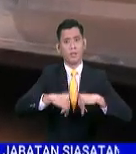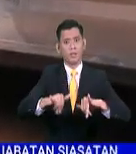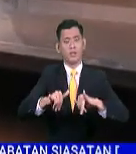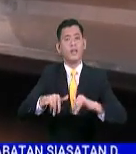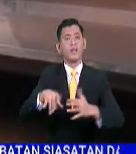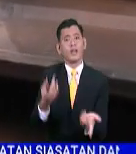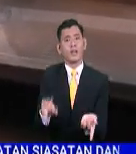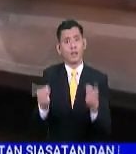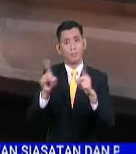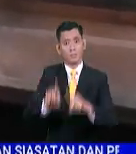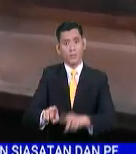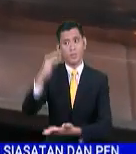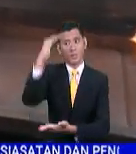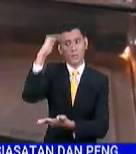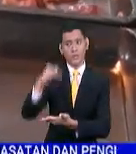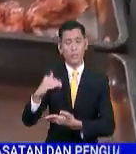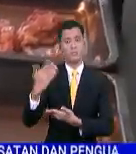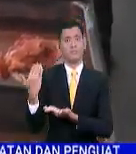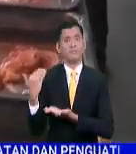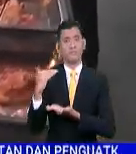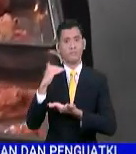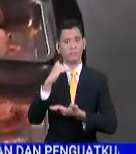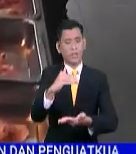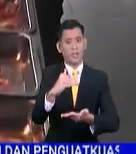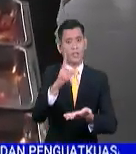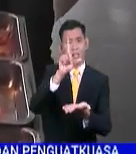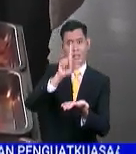kekurangan bekalan bahan mentah berkenaan.